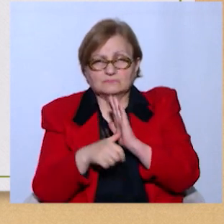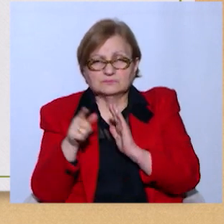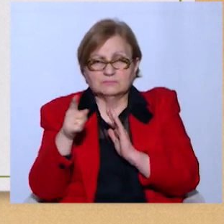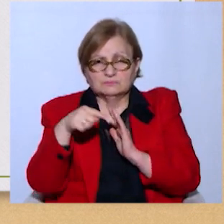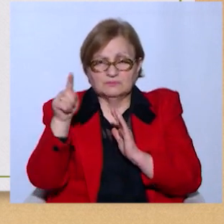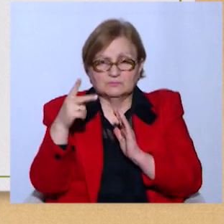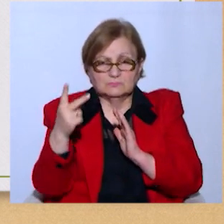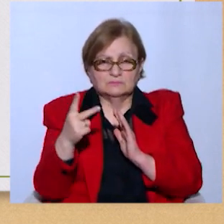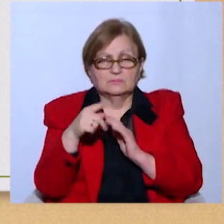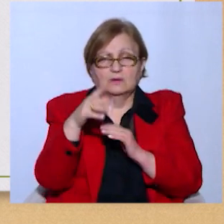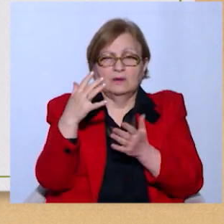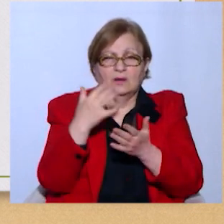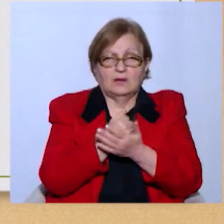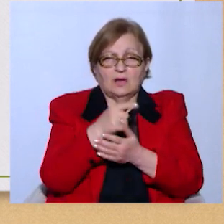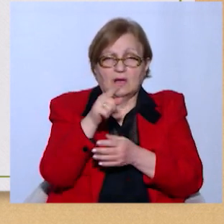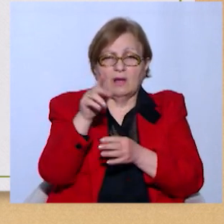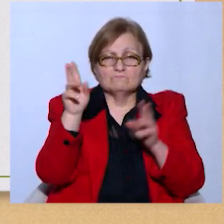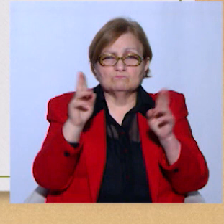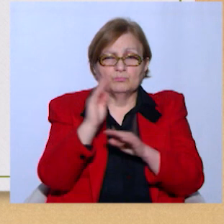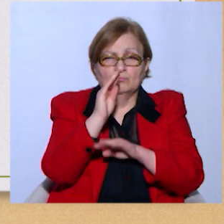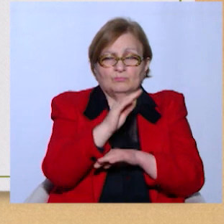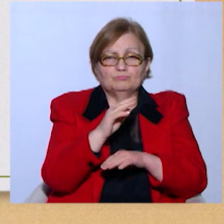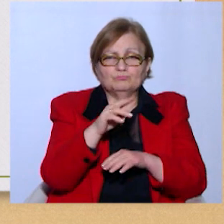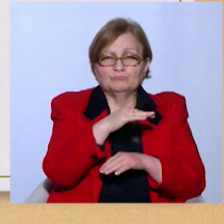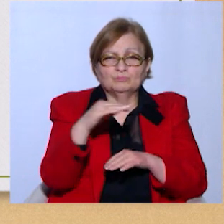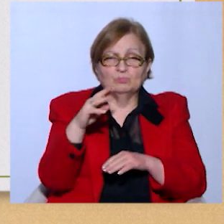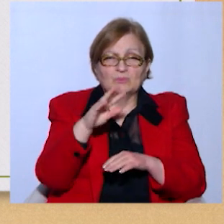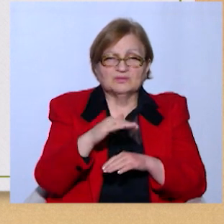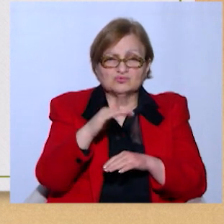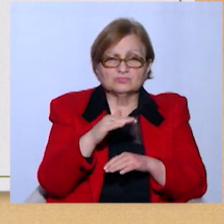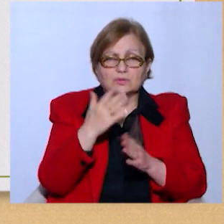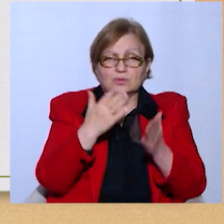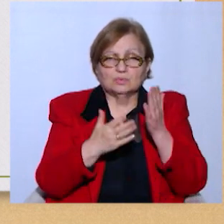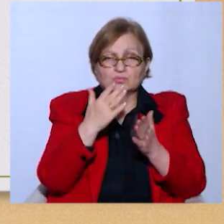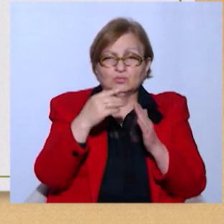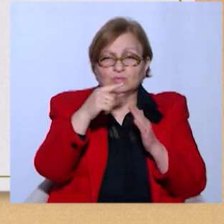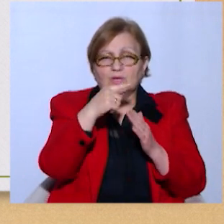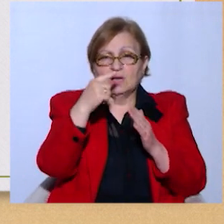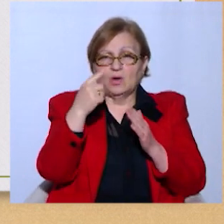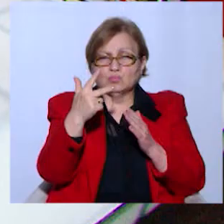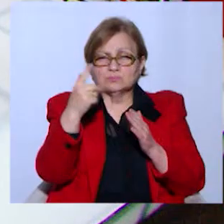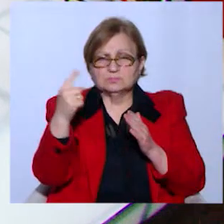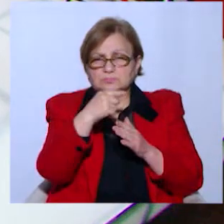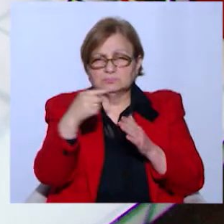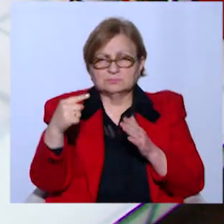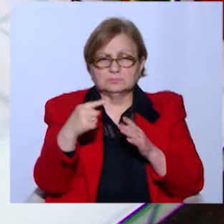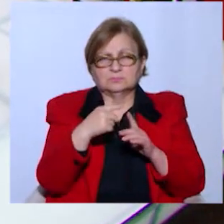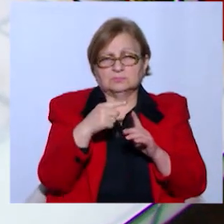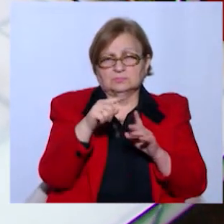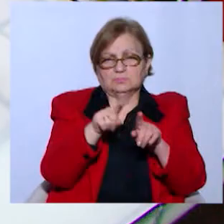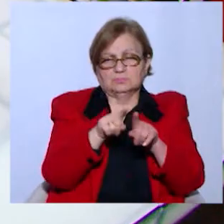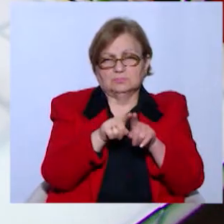2-ის, იპოვეთ ამ გეომეტრიული პროგრესიის მნიშვნელი, თუ მისი წევრთა ჯამი 31 შეფარდებული ფესვი 2-ს